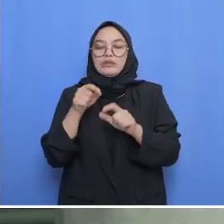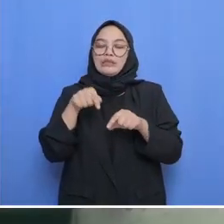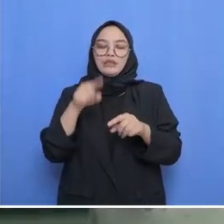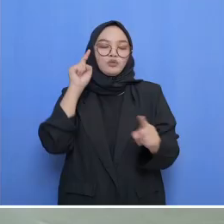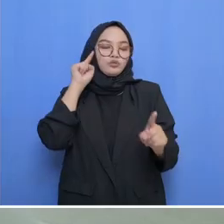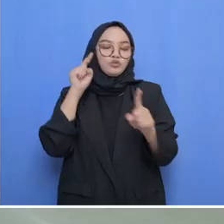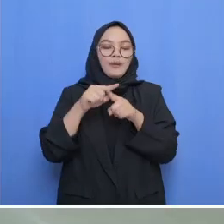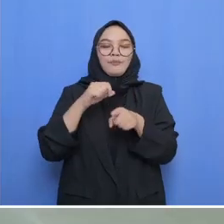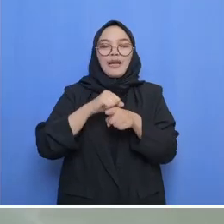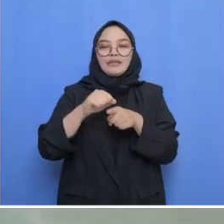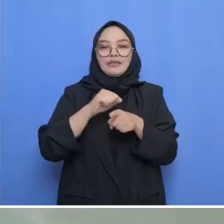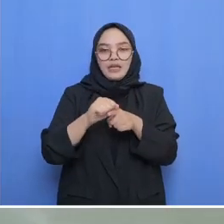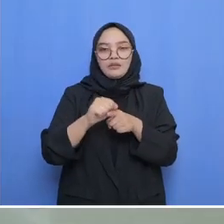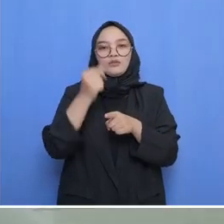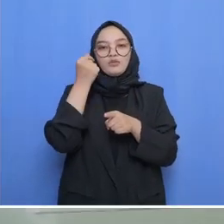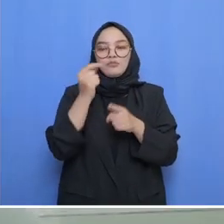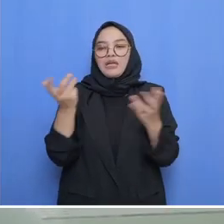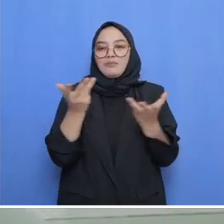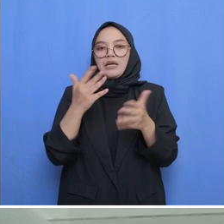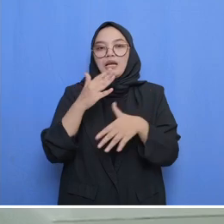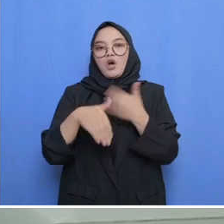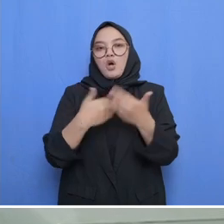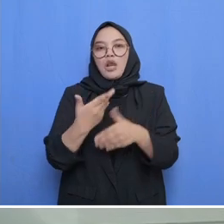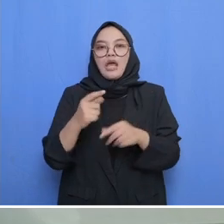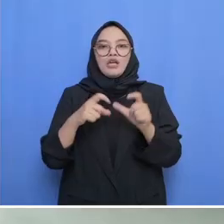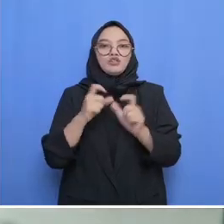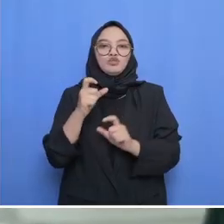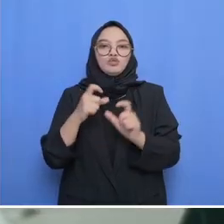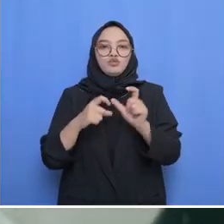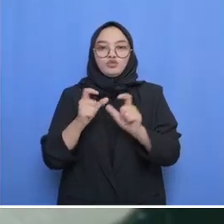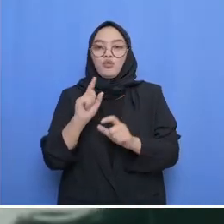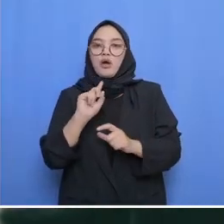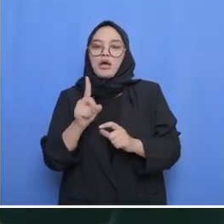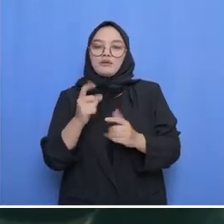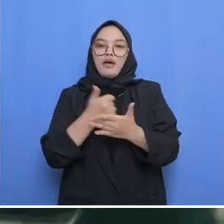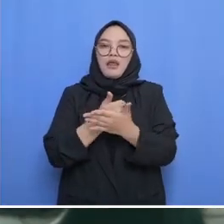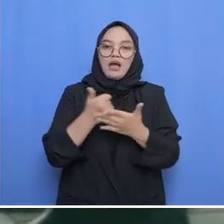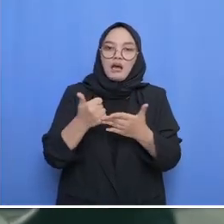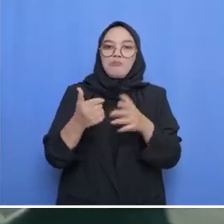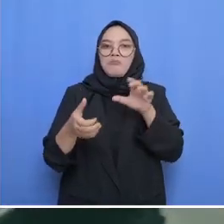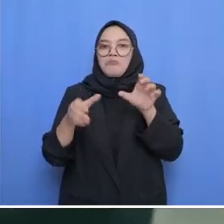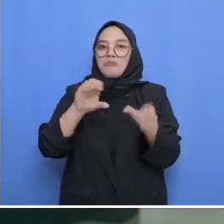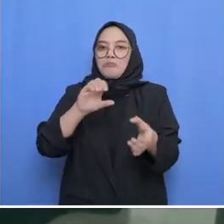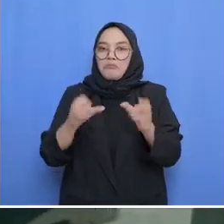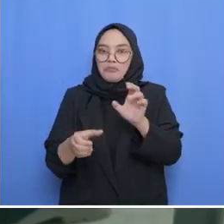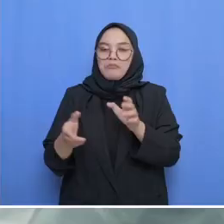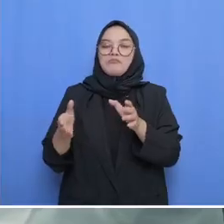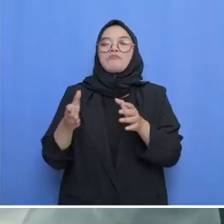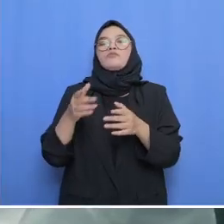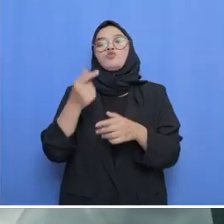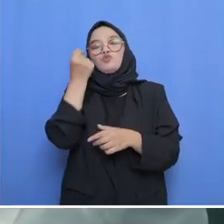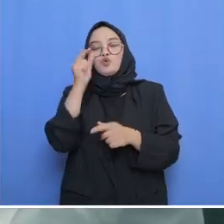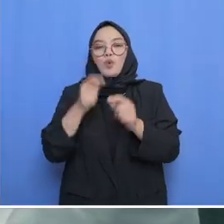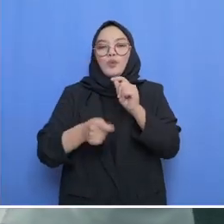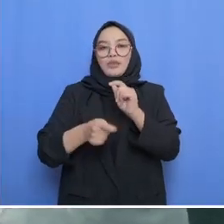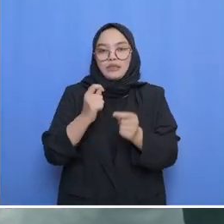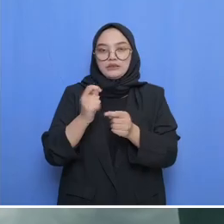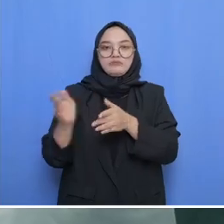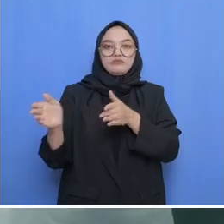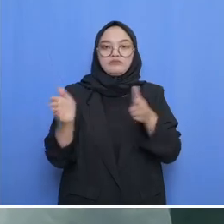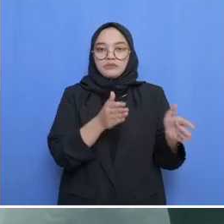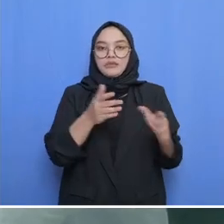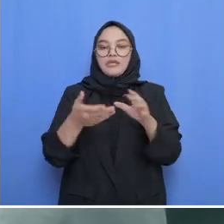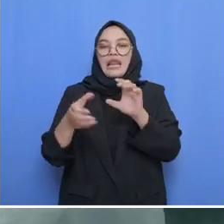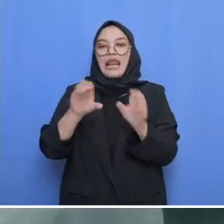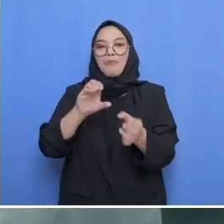kompetensi pengolahan berbasis susu. Divisi dilengkapi dengan berbagai fasilitas penunjang, laboratorium pengujian kualitas